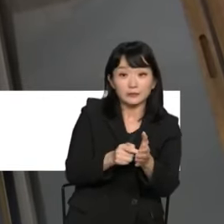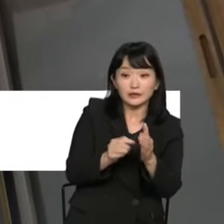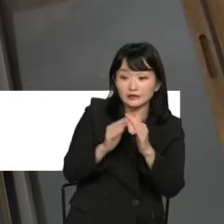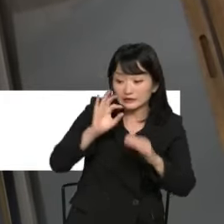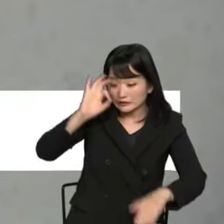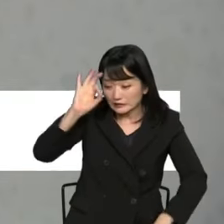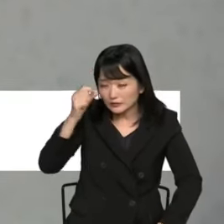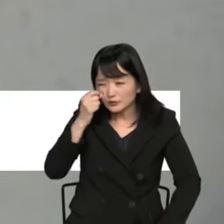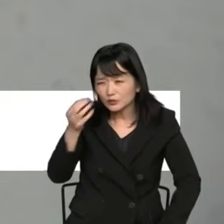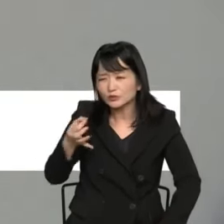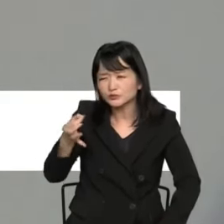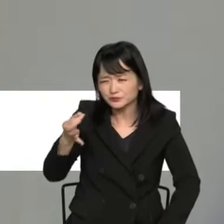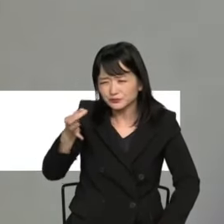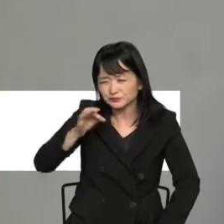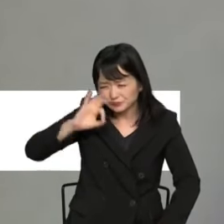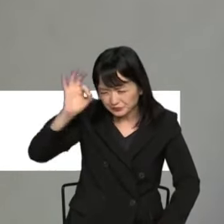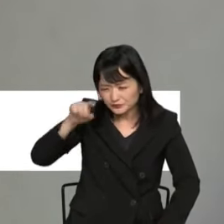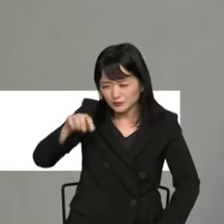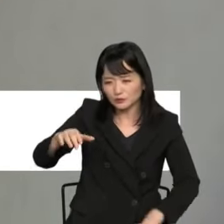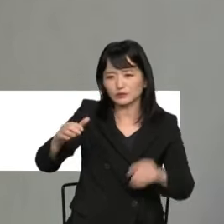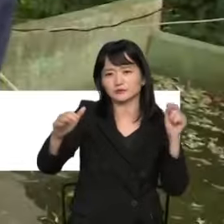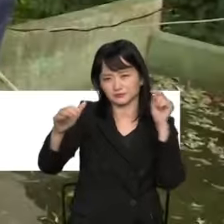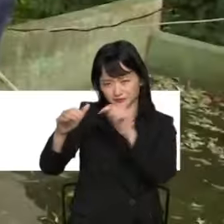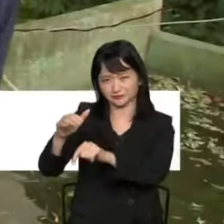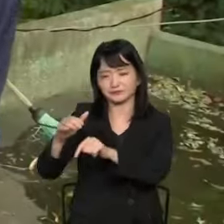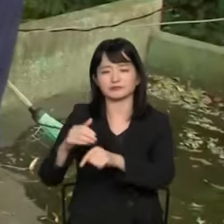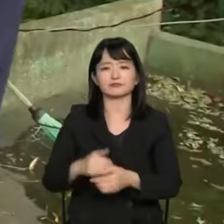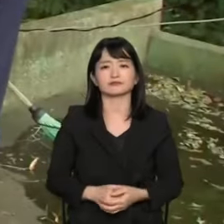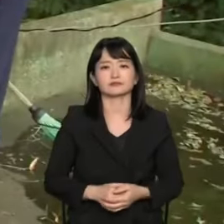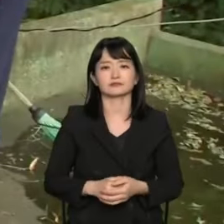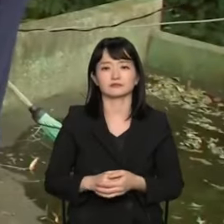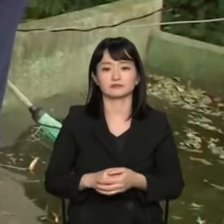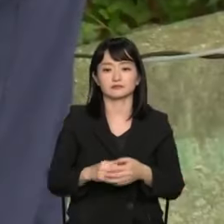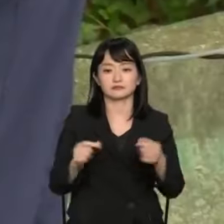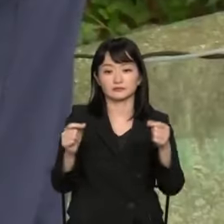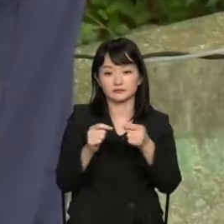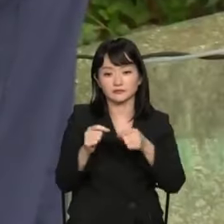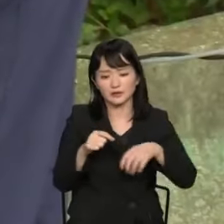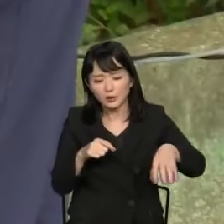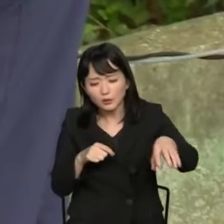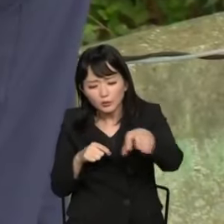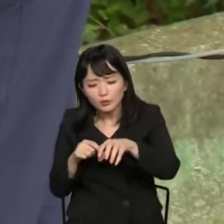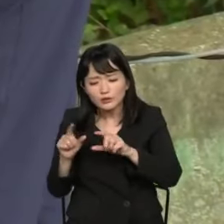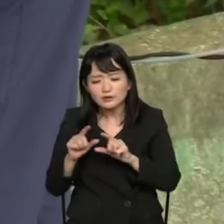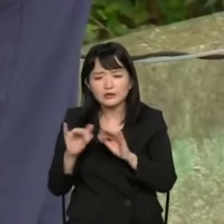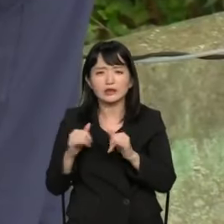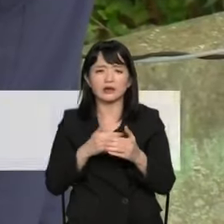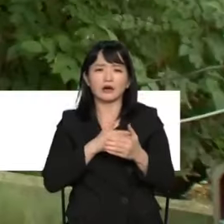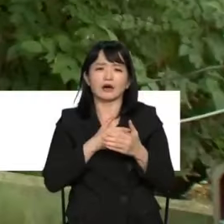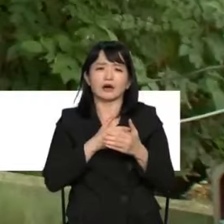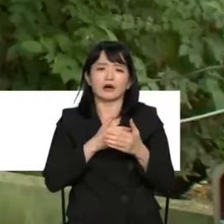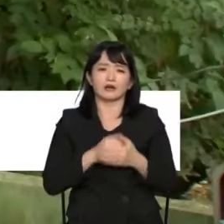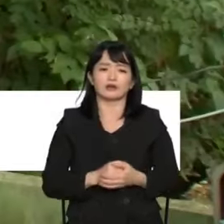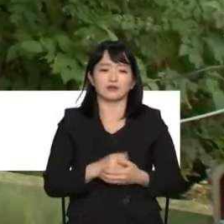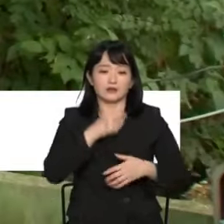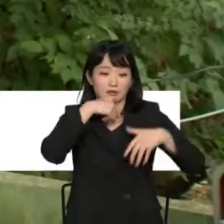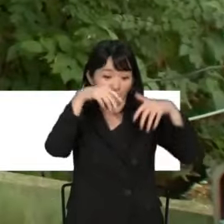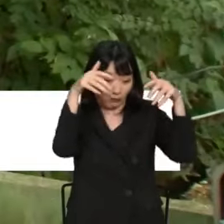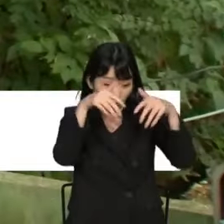월세로 구해서 일단 거기에 있는 걸로 이일대 주민들은 여전히 불안합니다 비가 많이